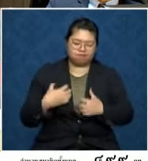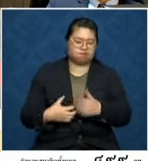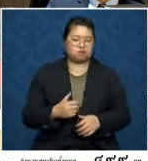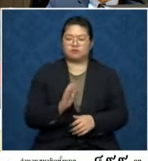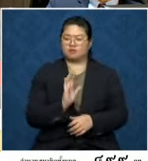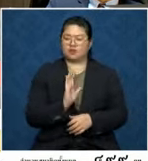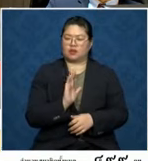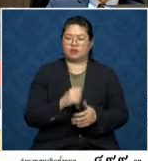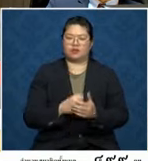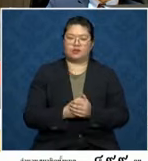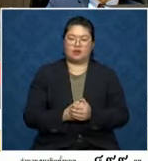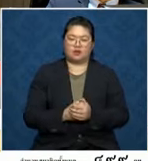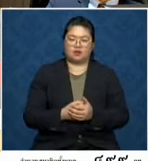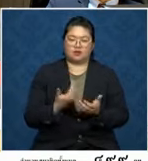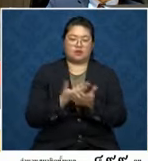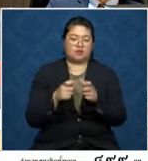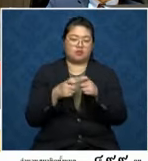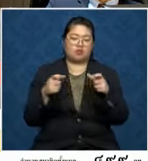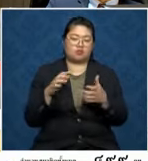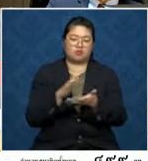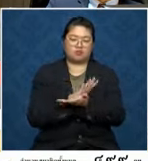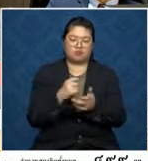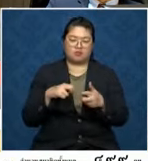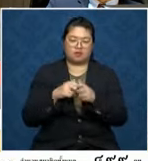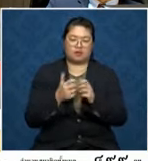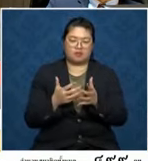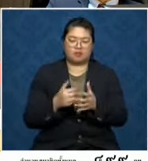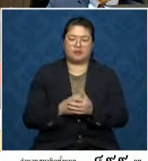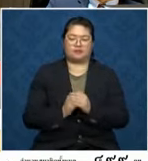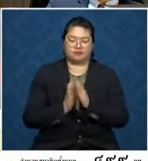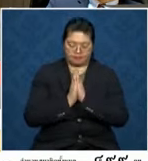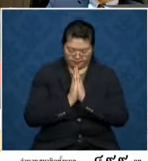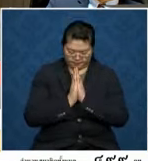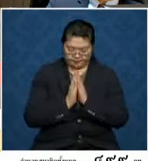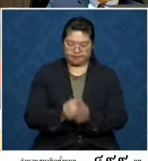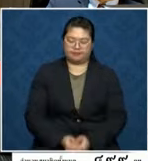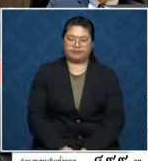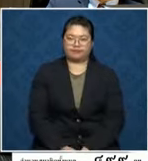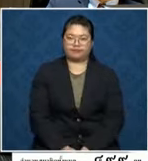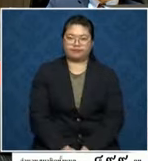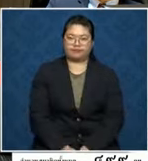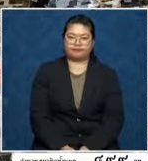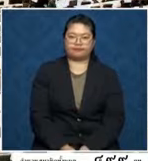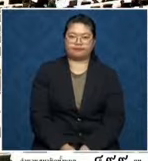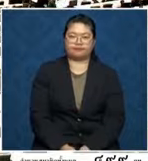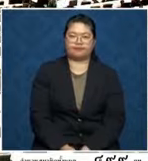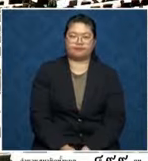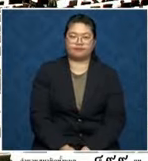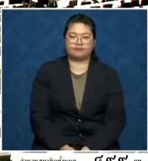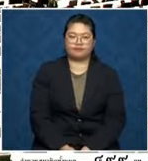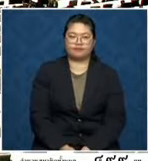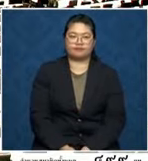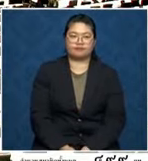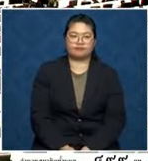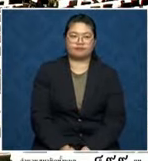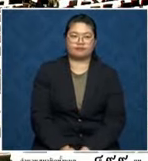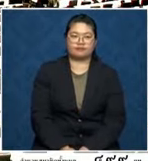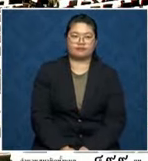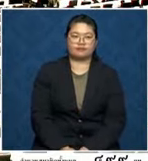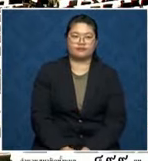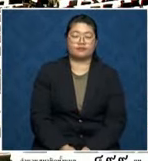การใช้เช็คโดยไม่มีเจตนาทุจริตครับขอบพระคุณครับ ครับขอบพระคุณครับสภาผู้แทนราษฎรยินดี